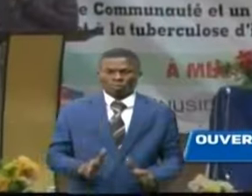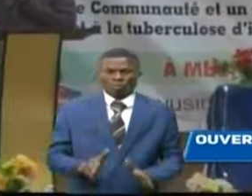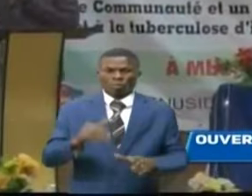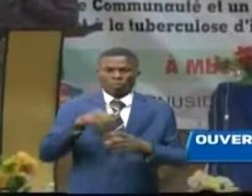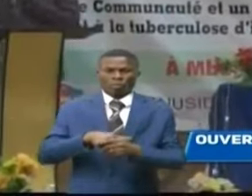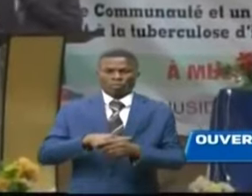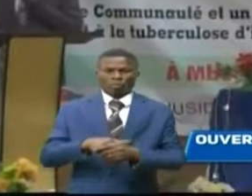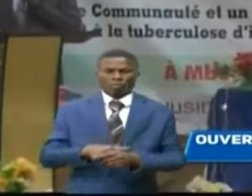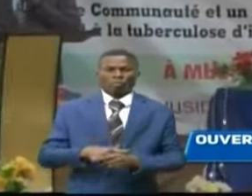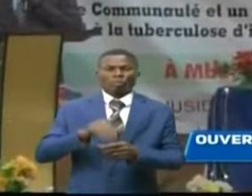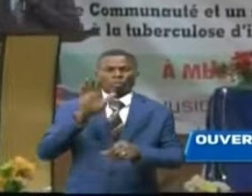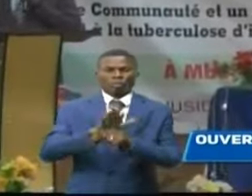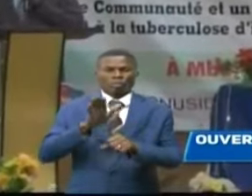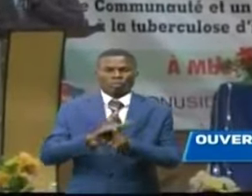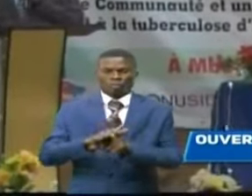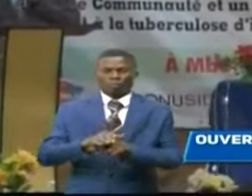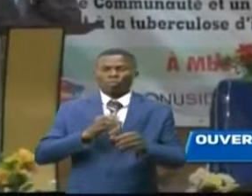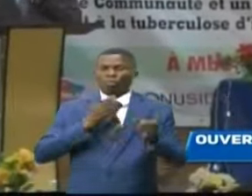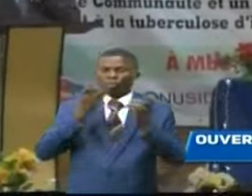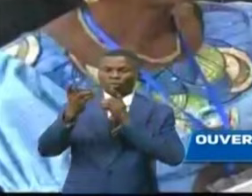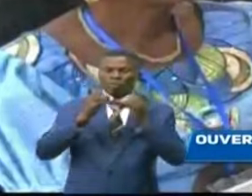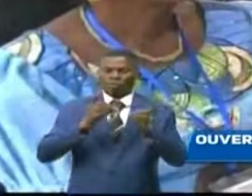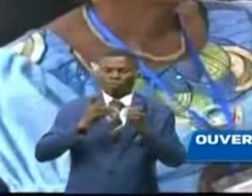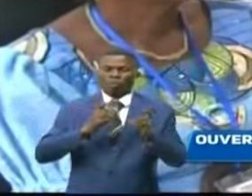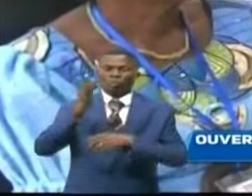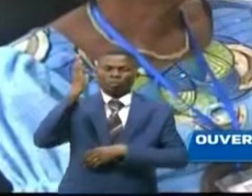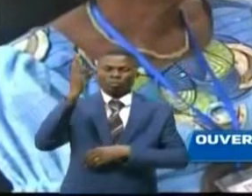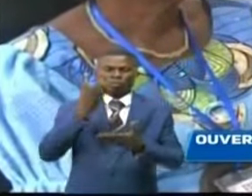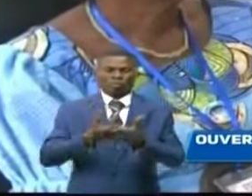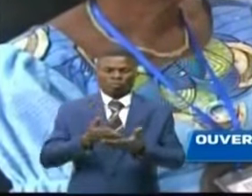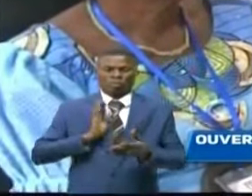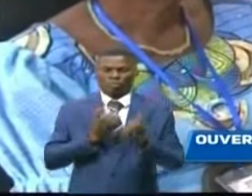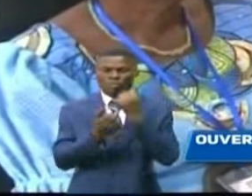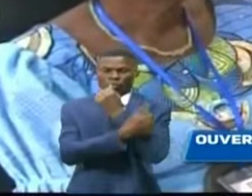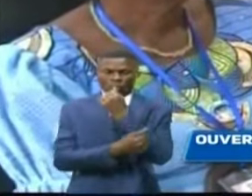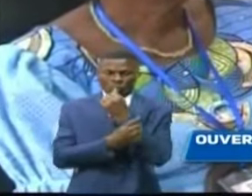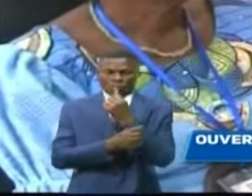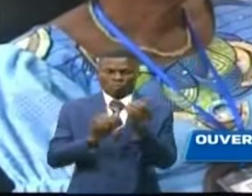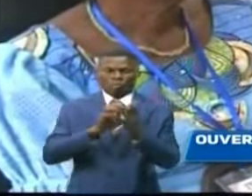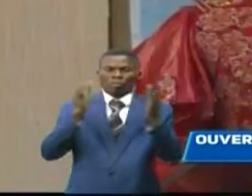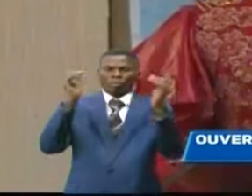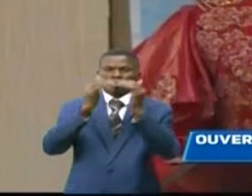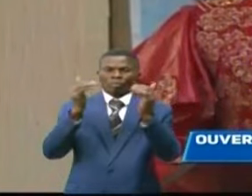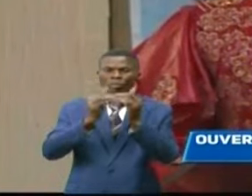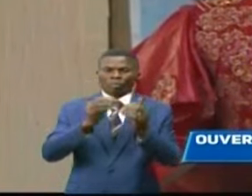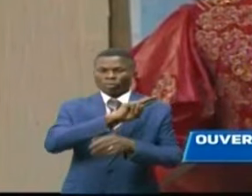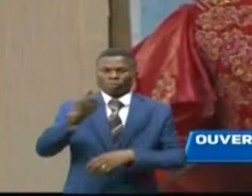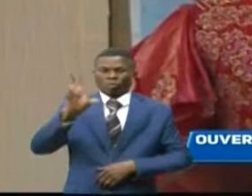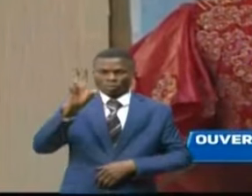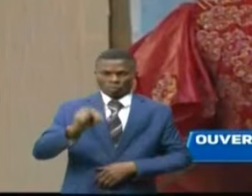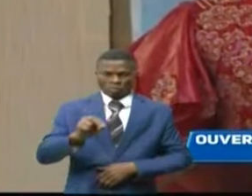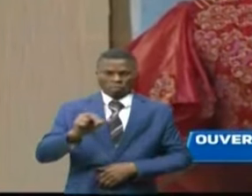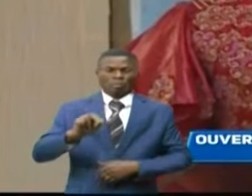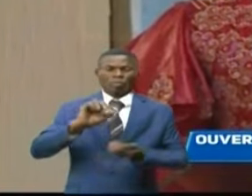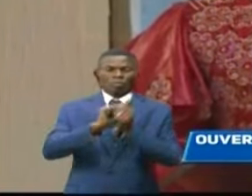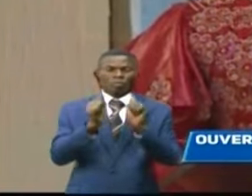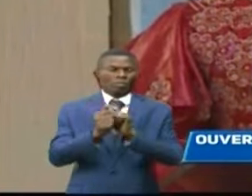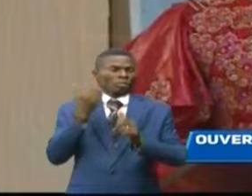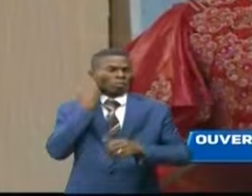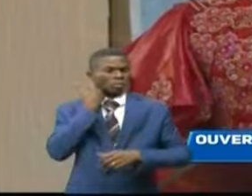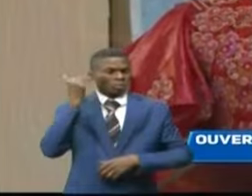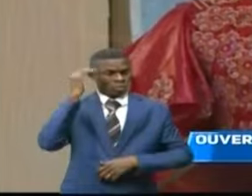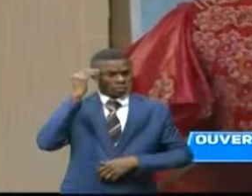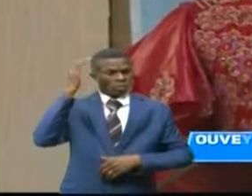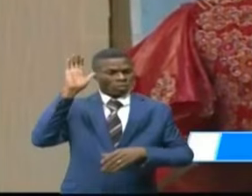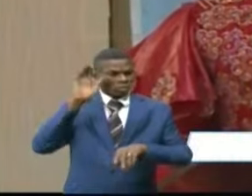travers leurs différents exposés. Afin que notre pays soit au rendez-vous en 2030 et que les VIH, si ça ne